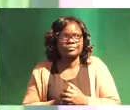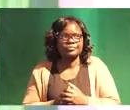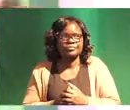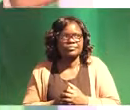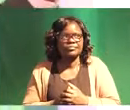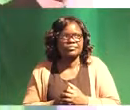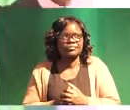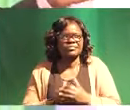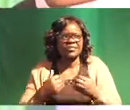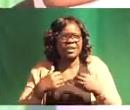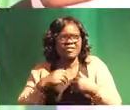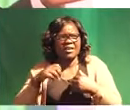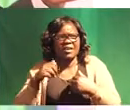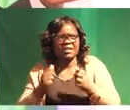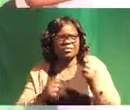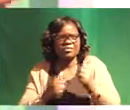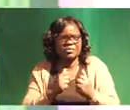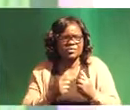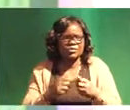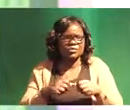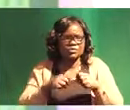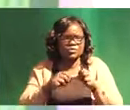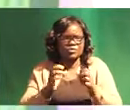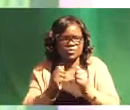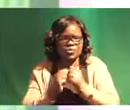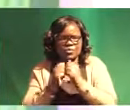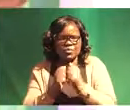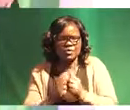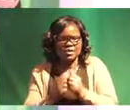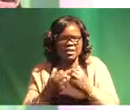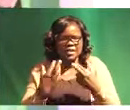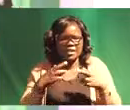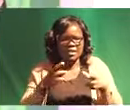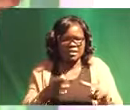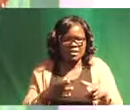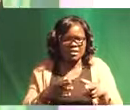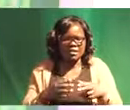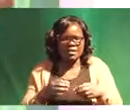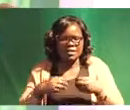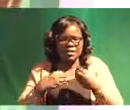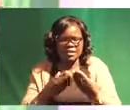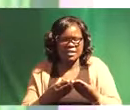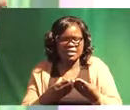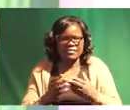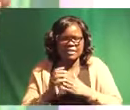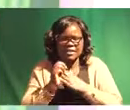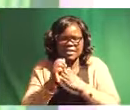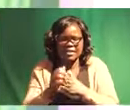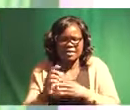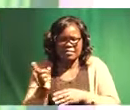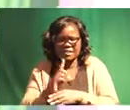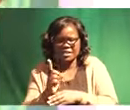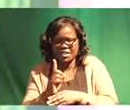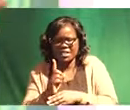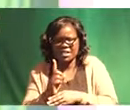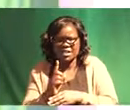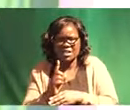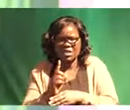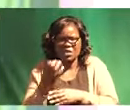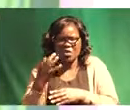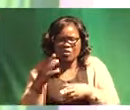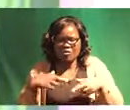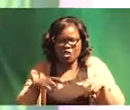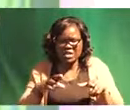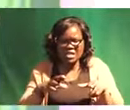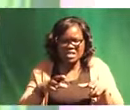Tuko na zile zingine ambazo tunaendesha. Na tayari nimepatia mwongozo wizara inahusika na mambo ya